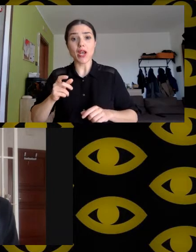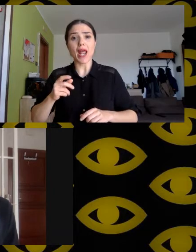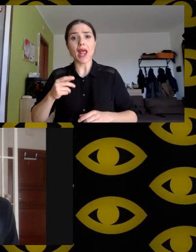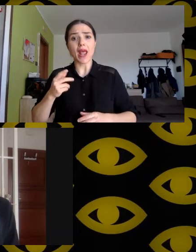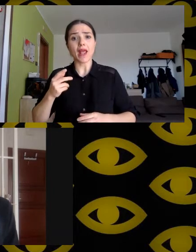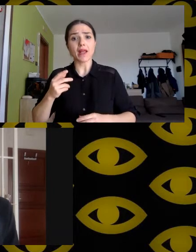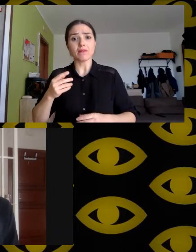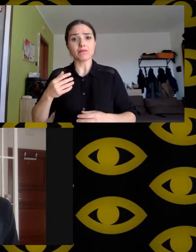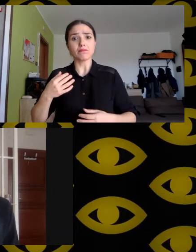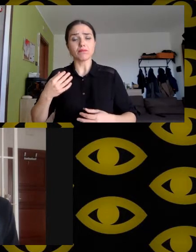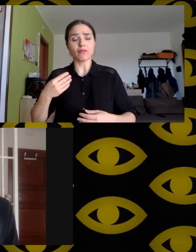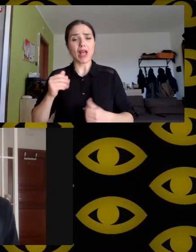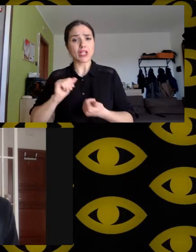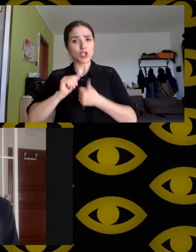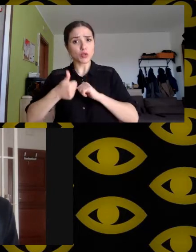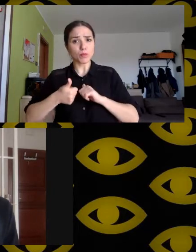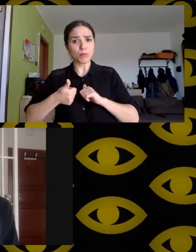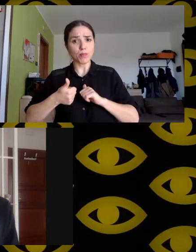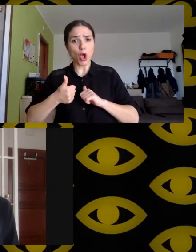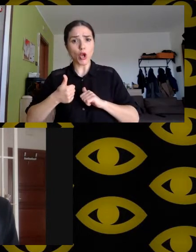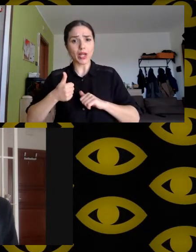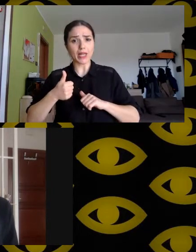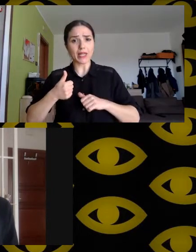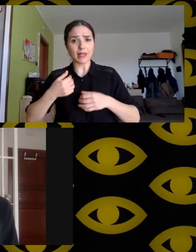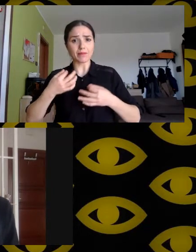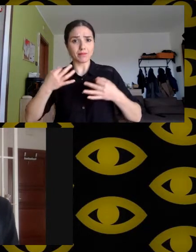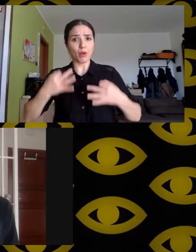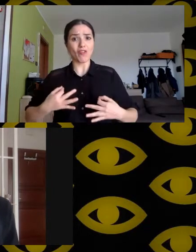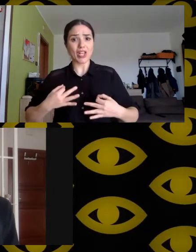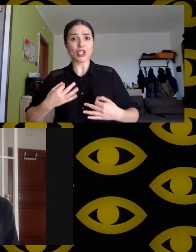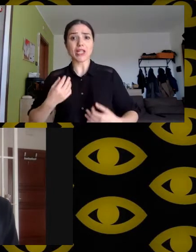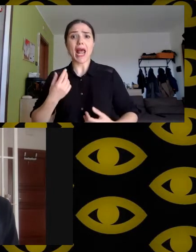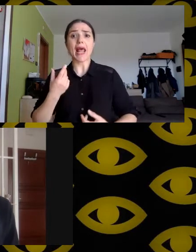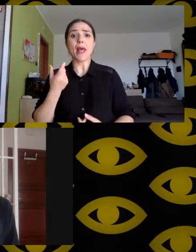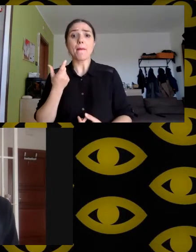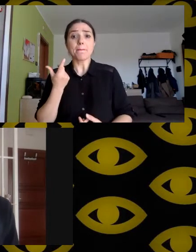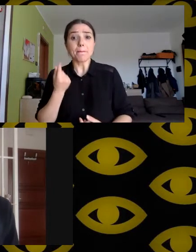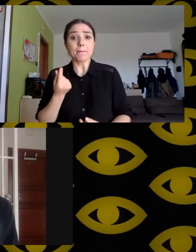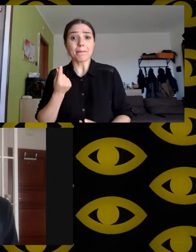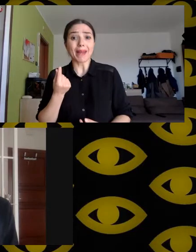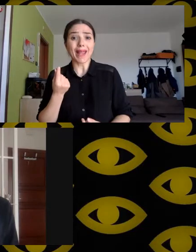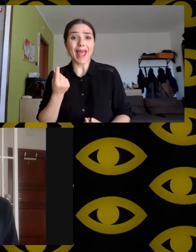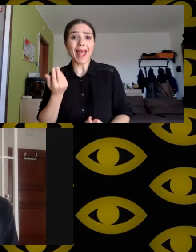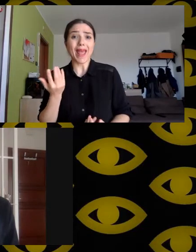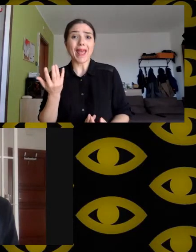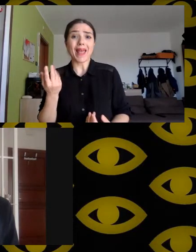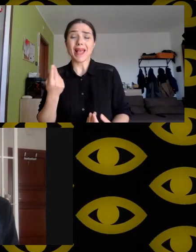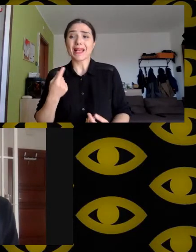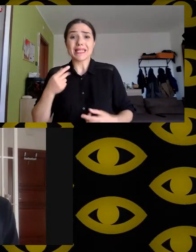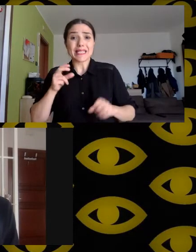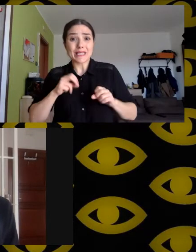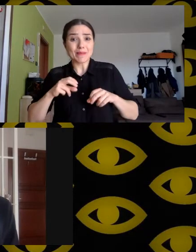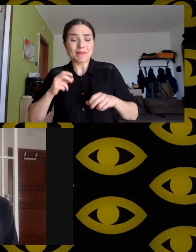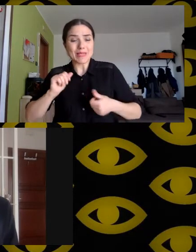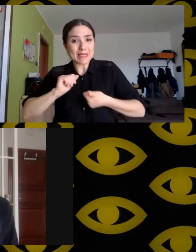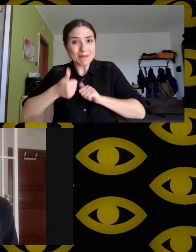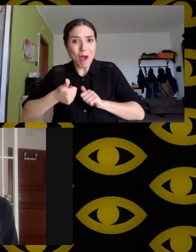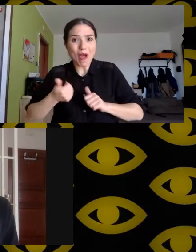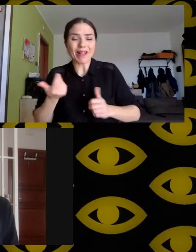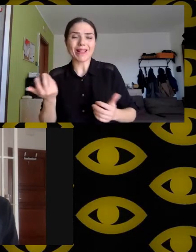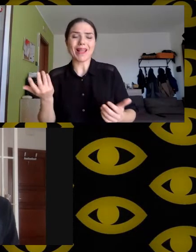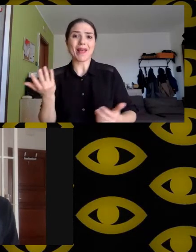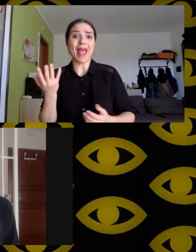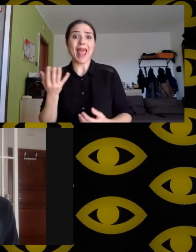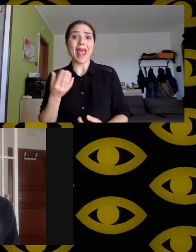appunto alcuni atleti paralimpici, semplicemente perché è bello fare sport, non solo perché dietro c'è chissà quale altra